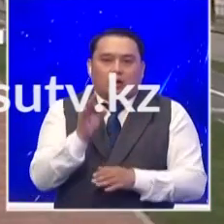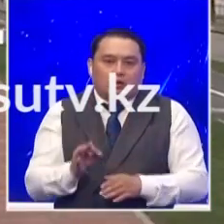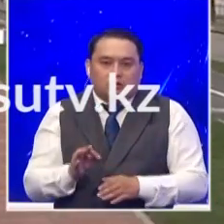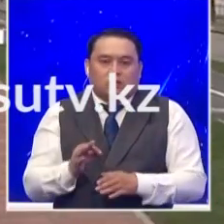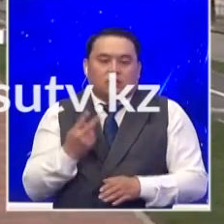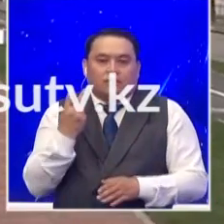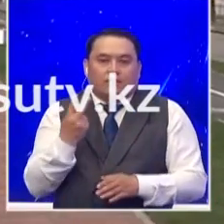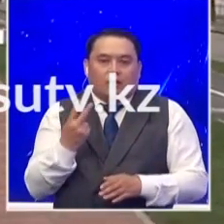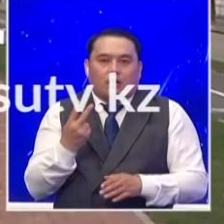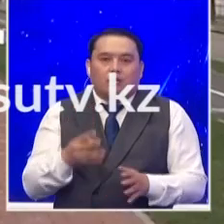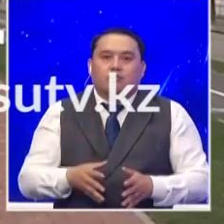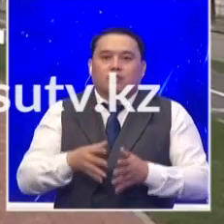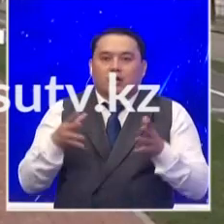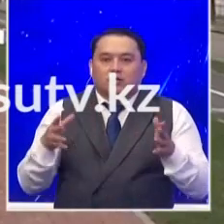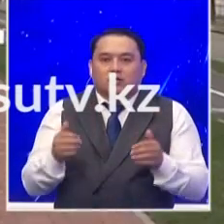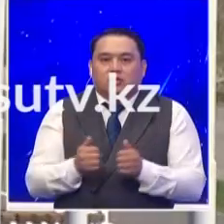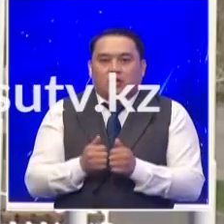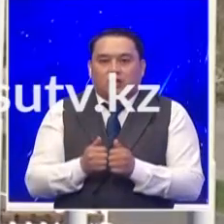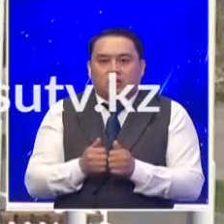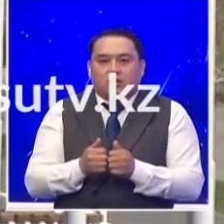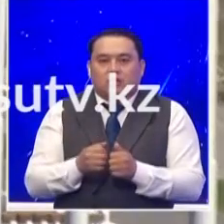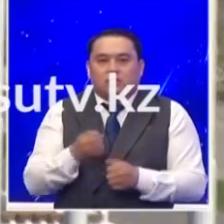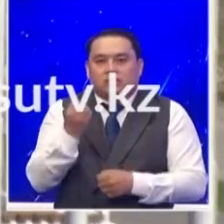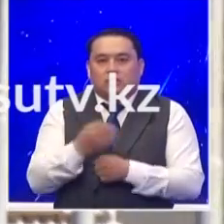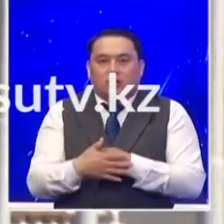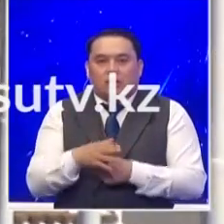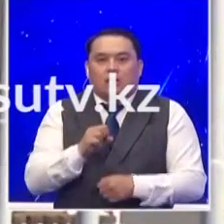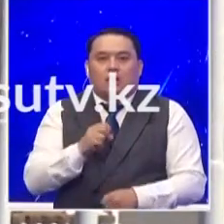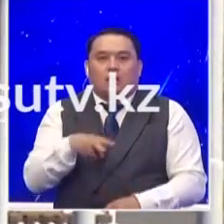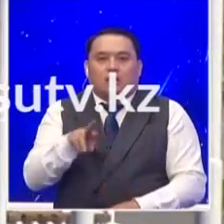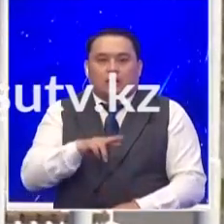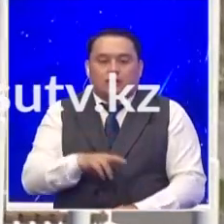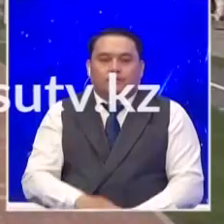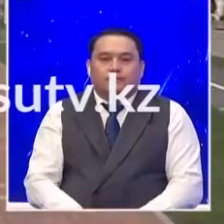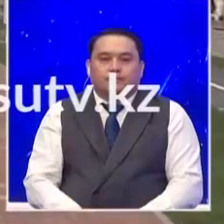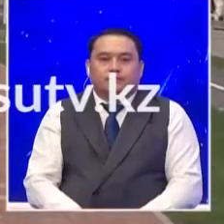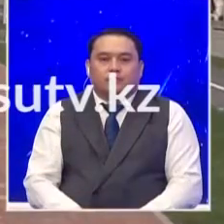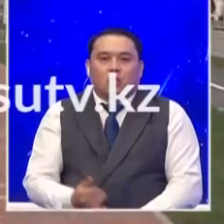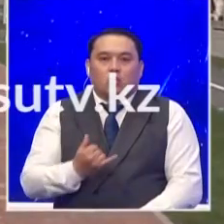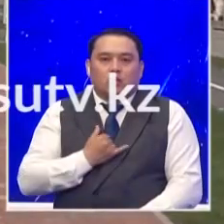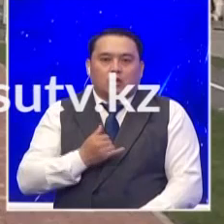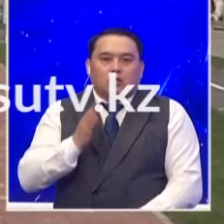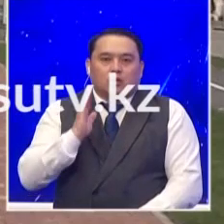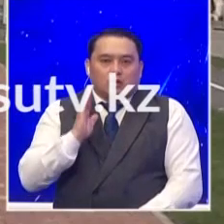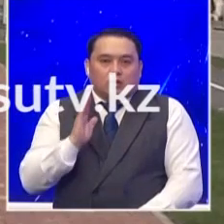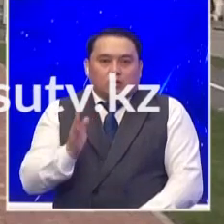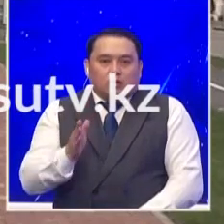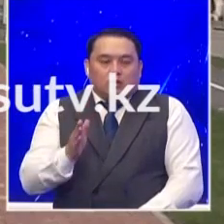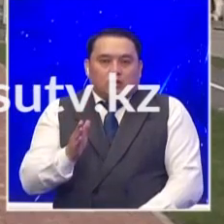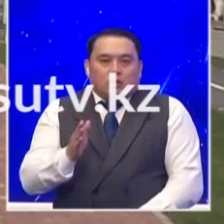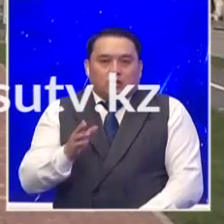две аллеи. Это вот большая аллея вдоль трассы и центральная аллея. На аллеях у нас будут за